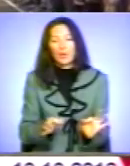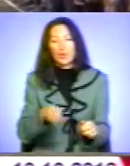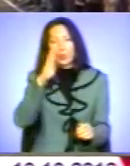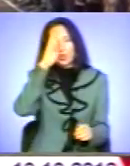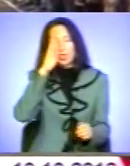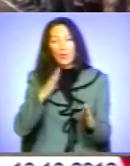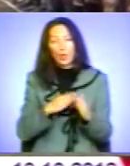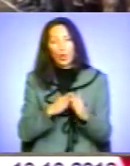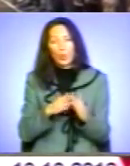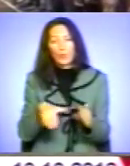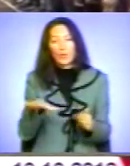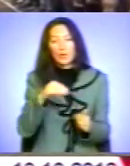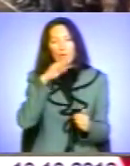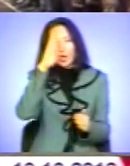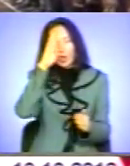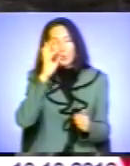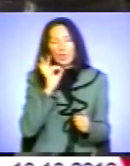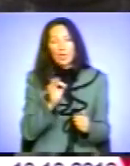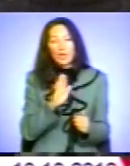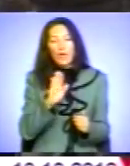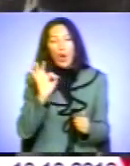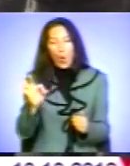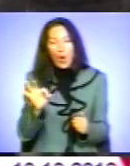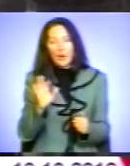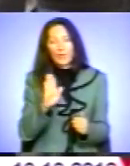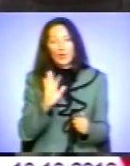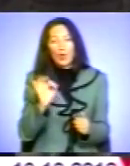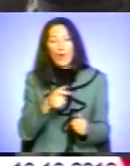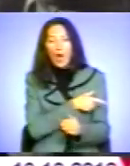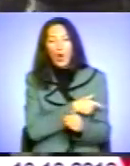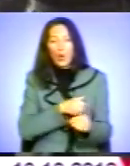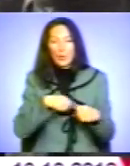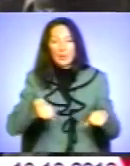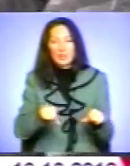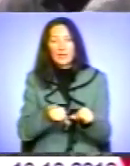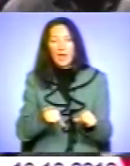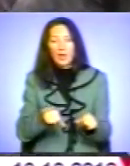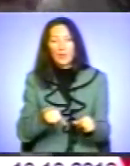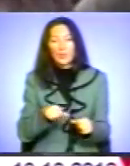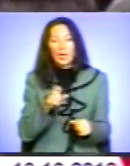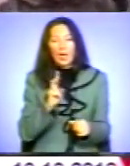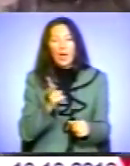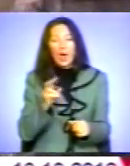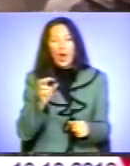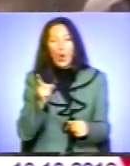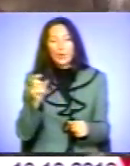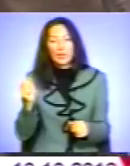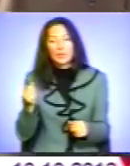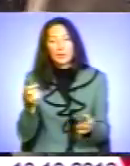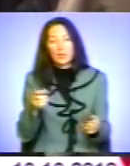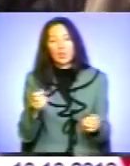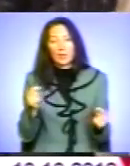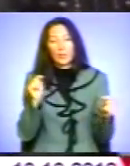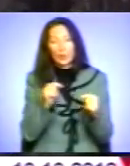додому. Усі новобранці, каже ВО військового комісара Тернопільського обласного військового комісаріату Володимир Катинський, придатні до